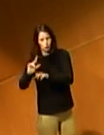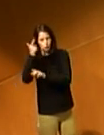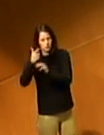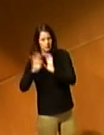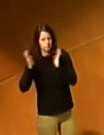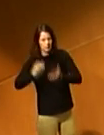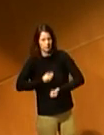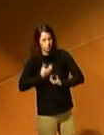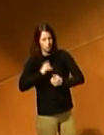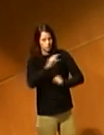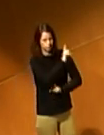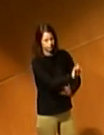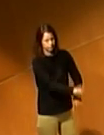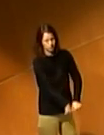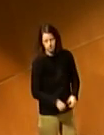une pause après celle.